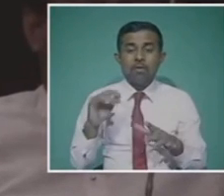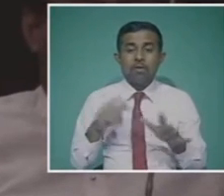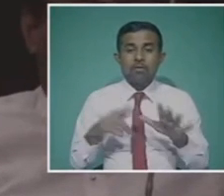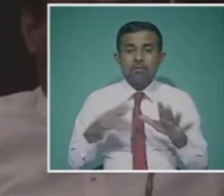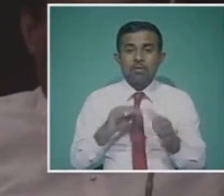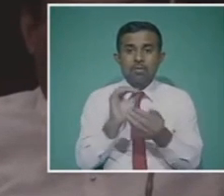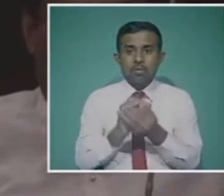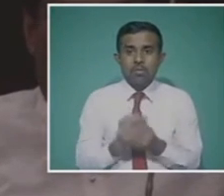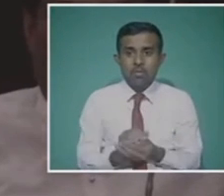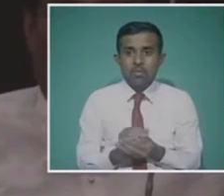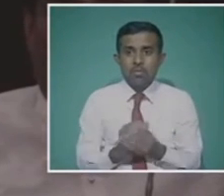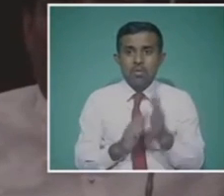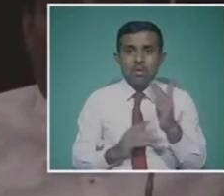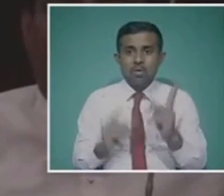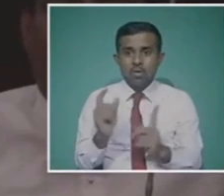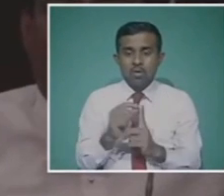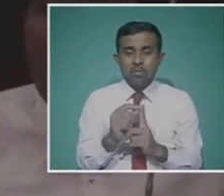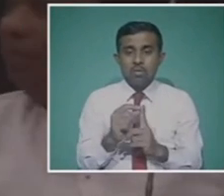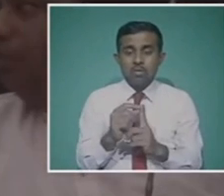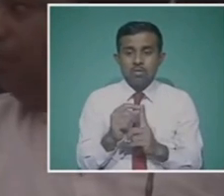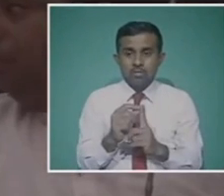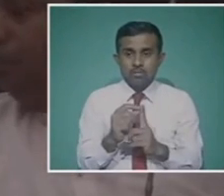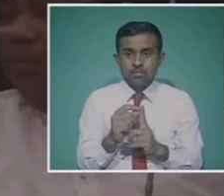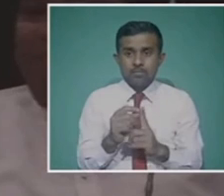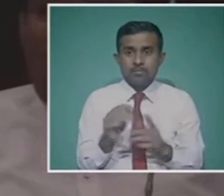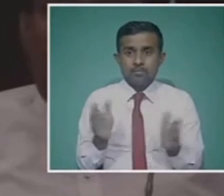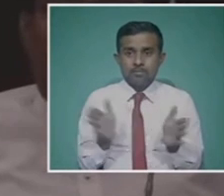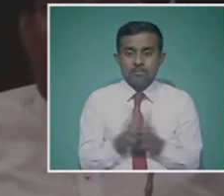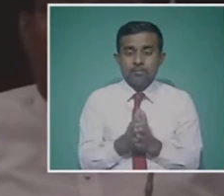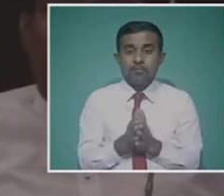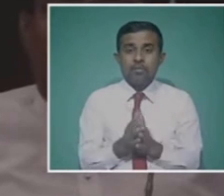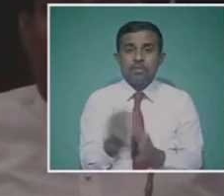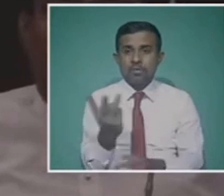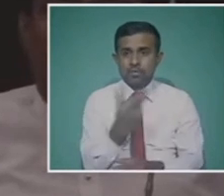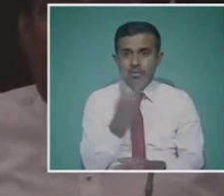සංරක්ෂණ අමාත්‍යංශයත් අමාත්‍යංශයේ තුනක වැ